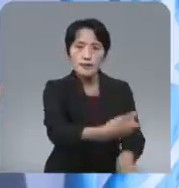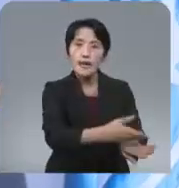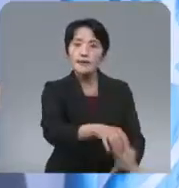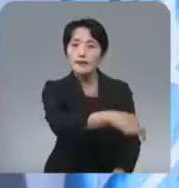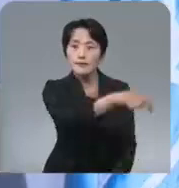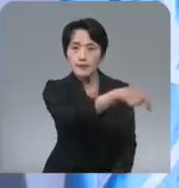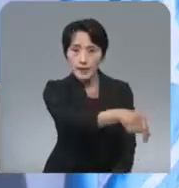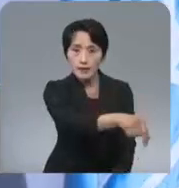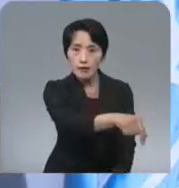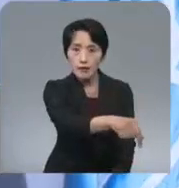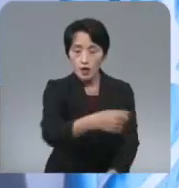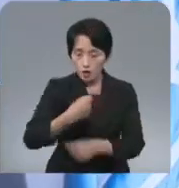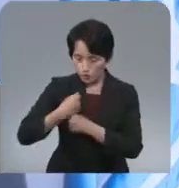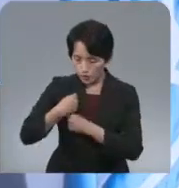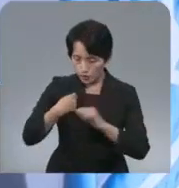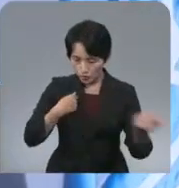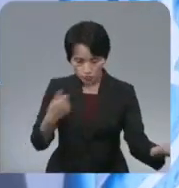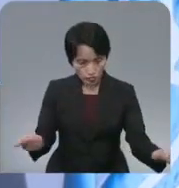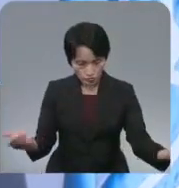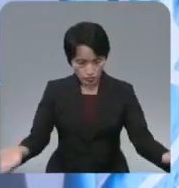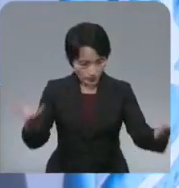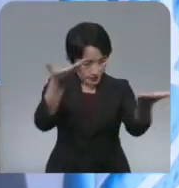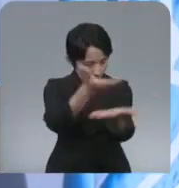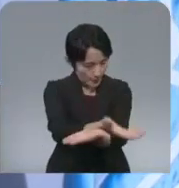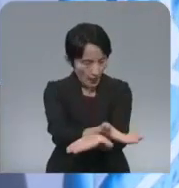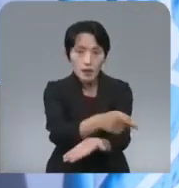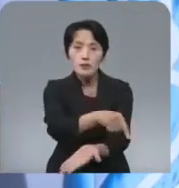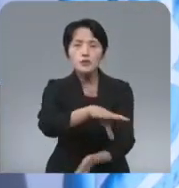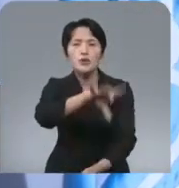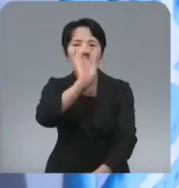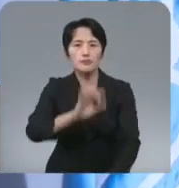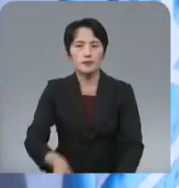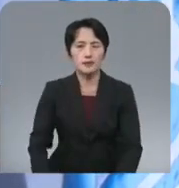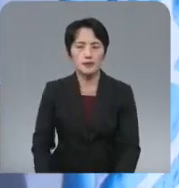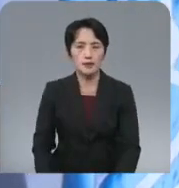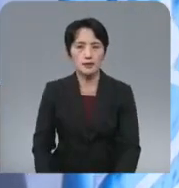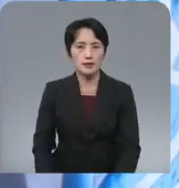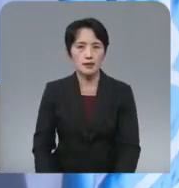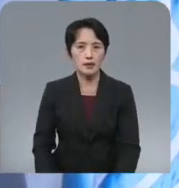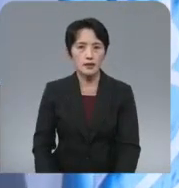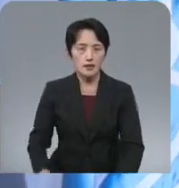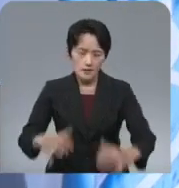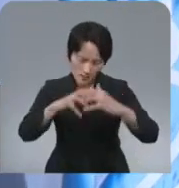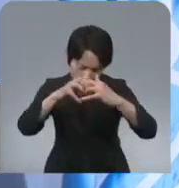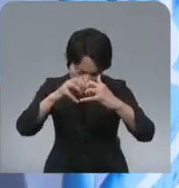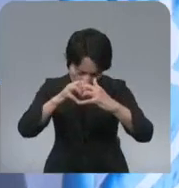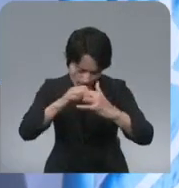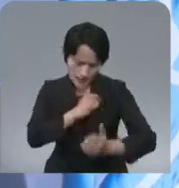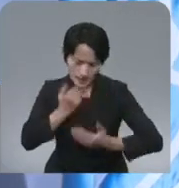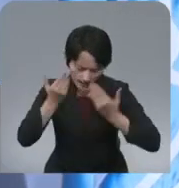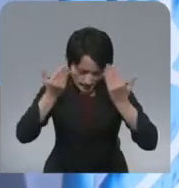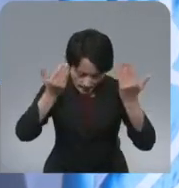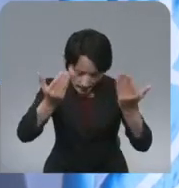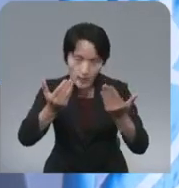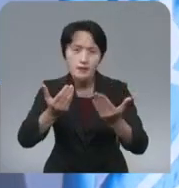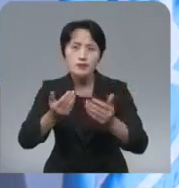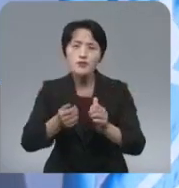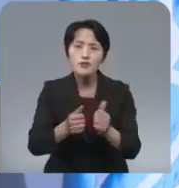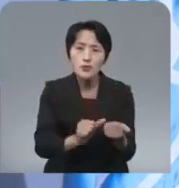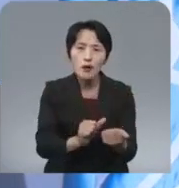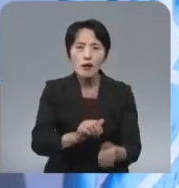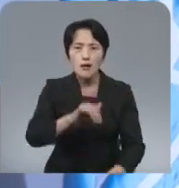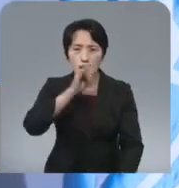mais en corée du sud aujourd'hui le chef de l'état sud coréen a présidé cette cérémonie à la base beecham une